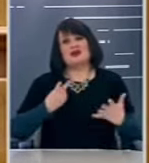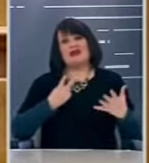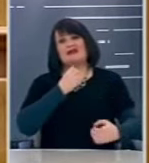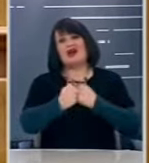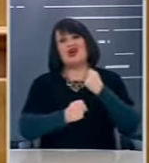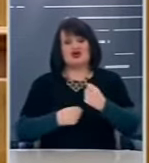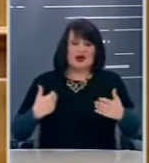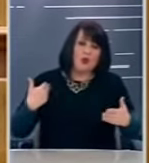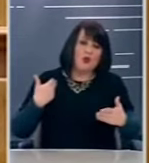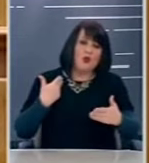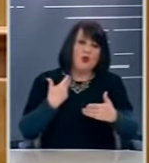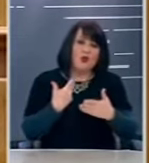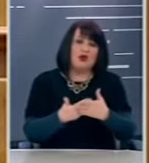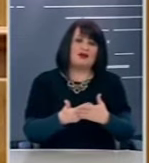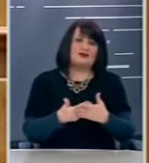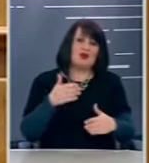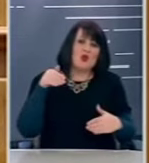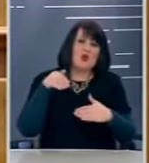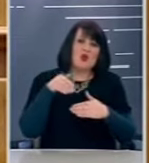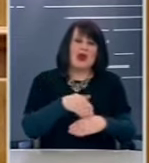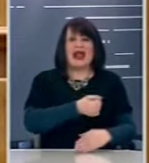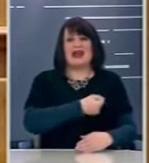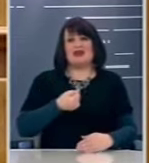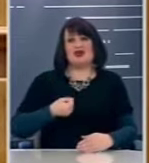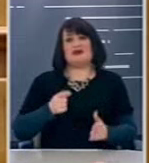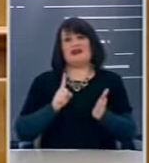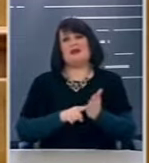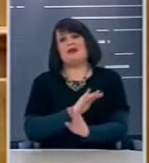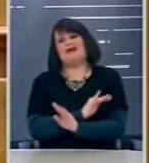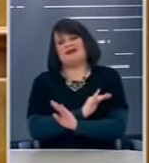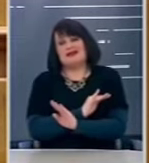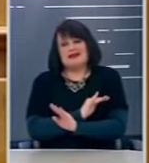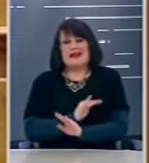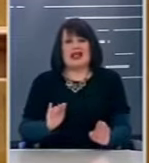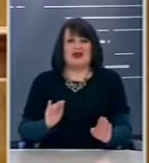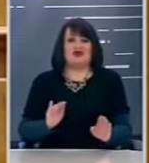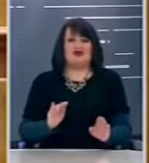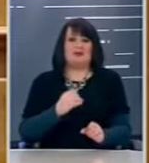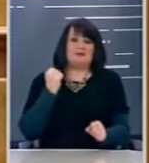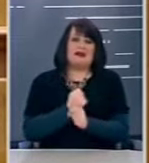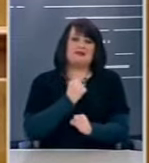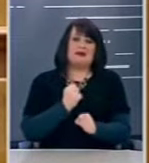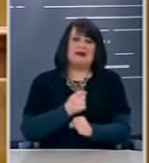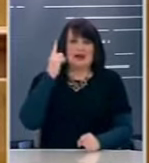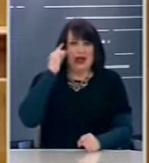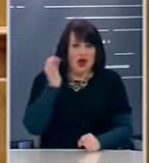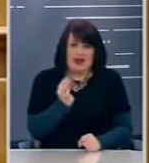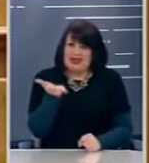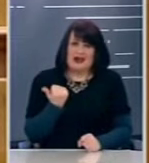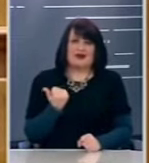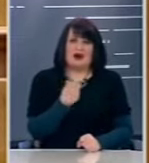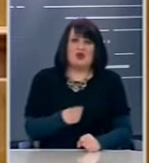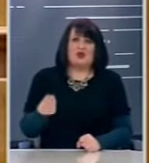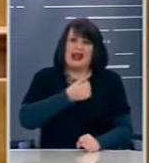χρόνια να υπάρξει τερματισμός στην επιμονή, στην παράλογη επιμονή για